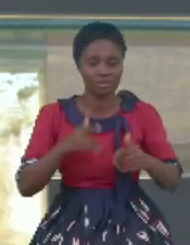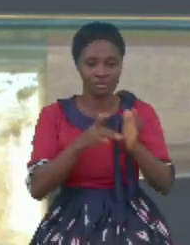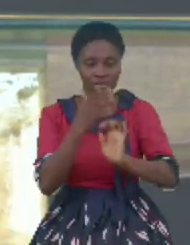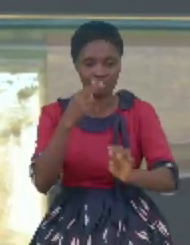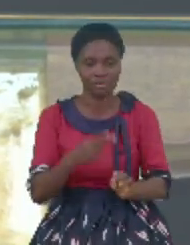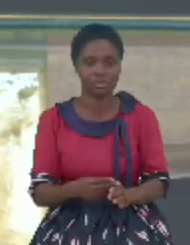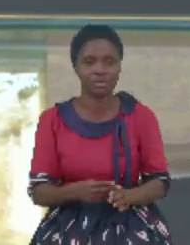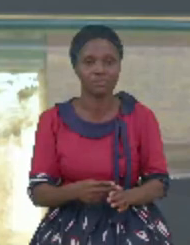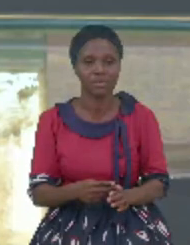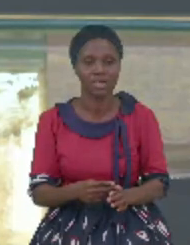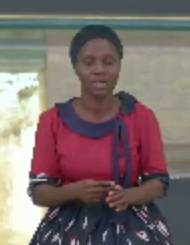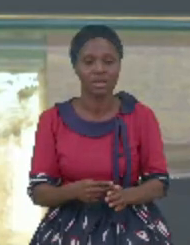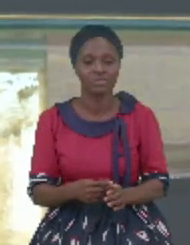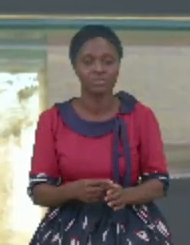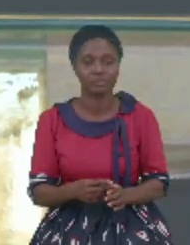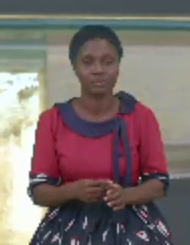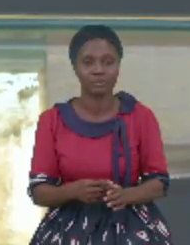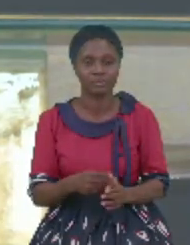vie, c'est fait.